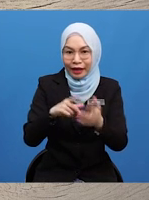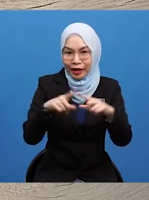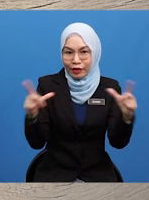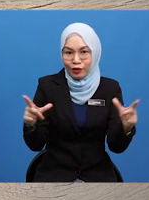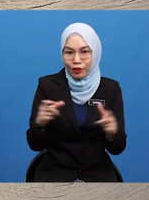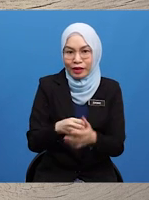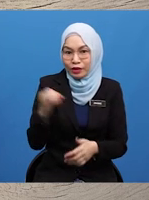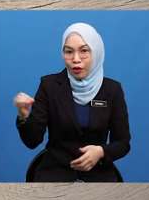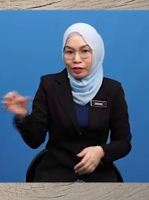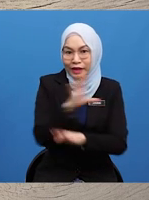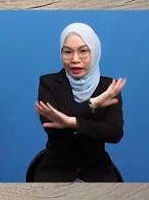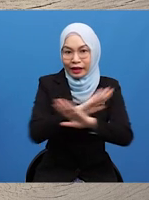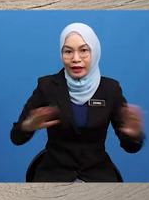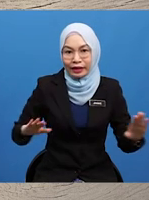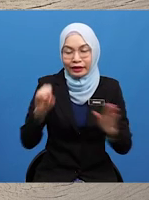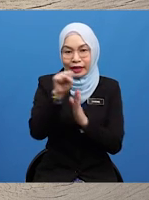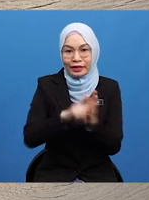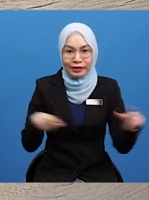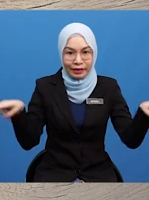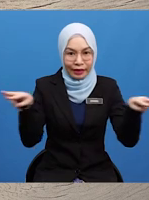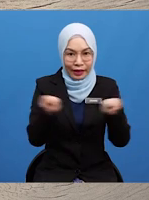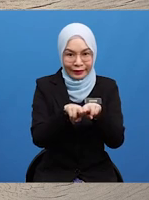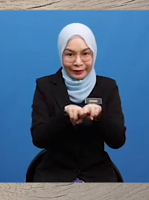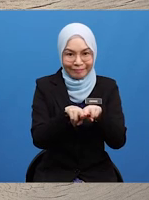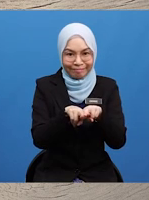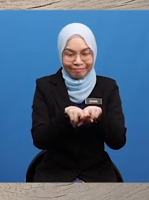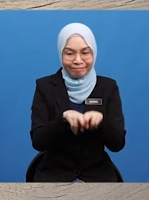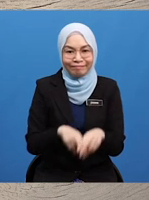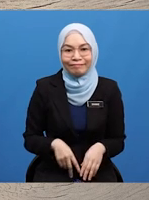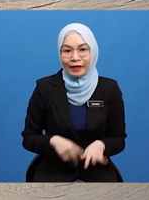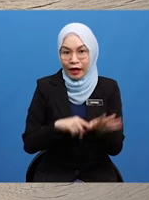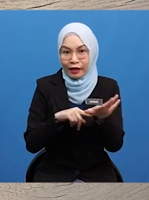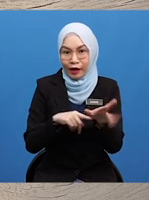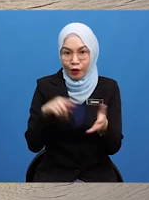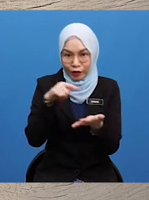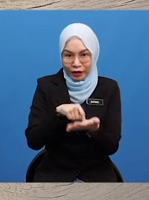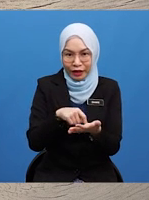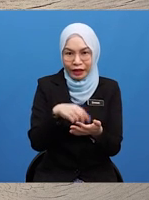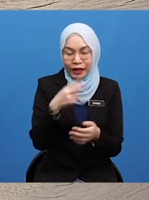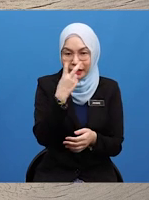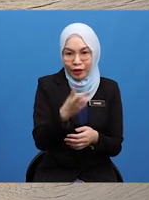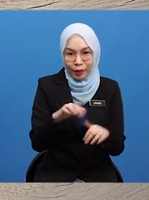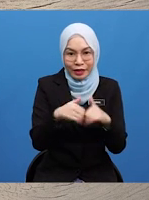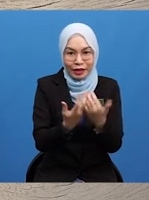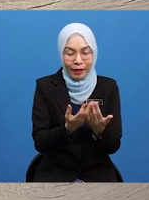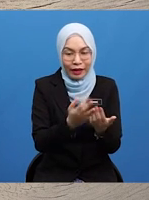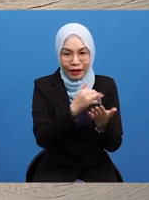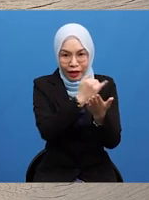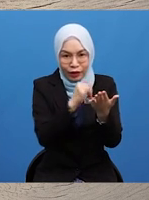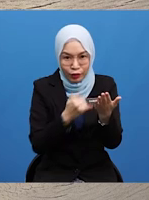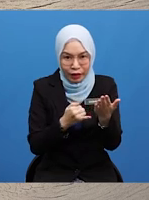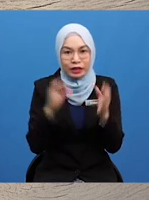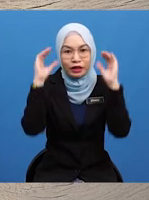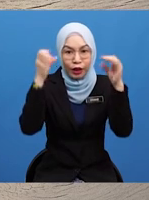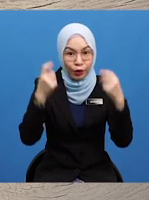yang tidak sekata. Cikgu telah melukis dan menekak satu objek iaitu daun